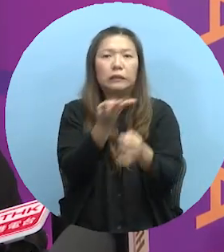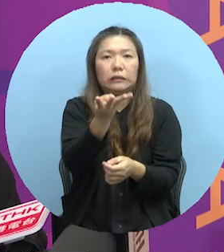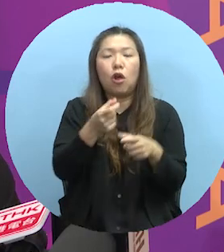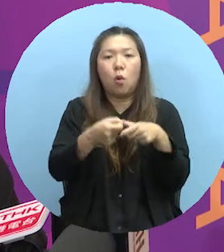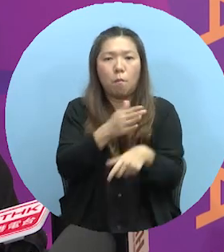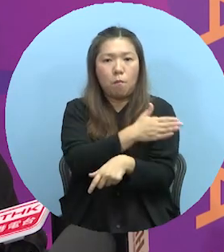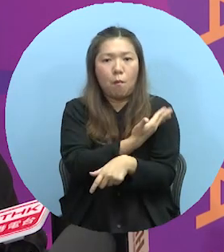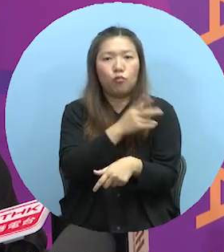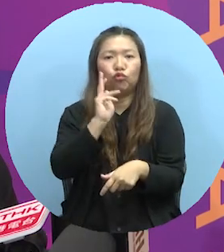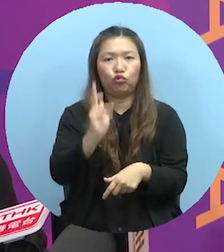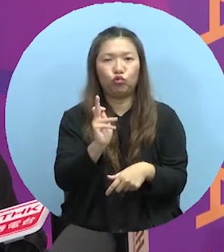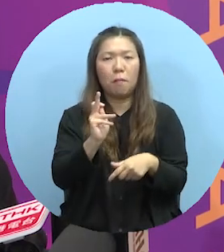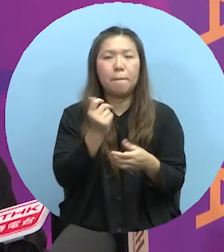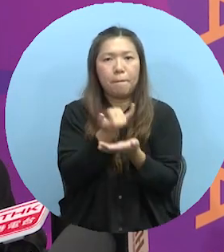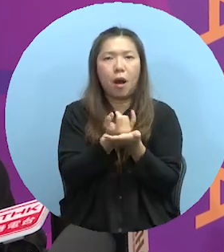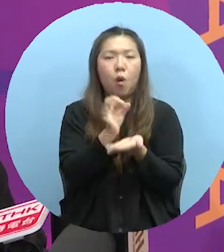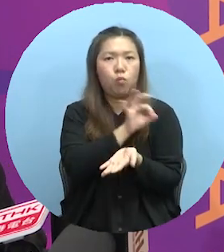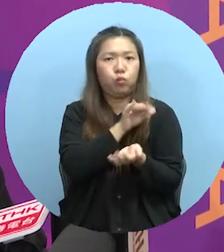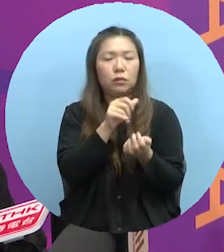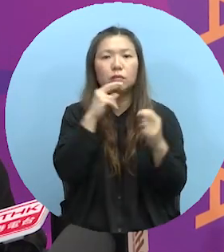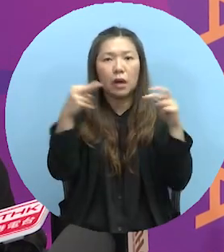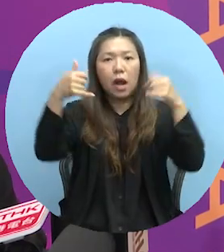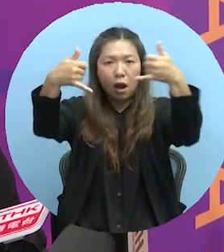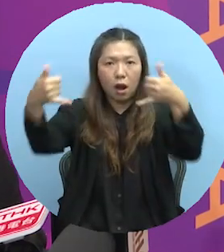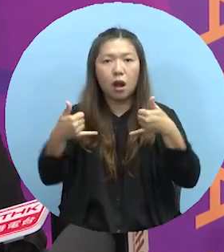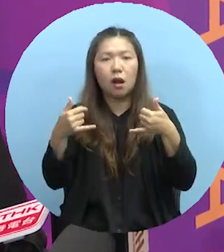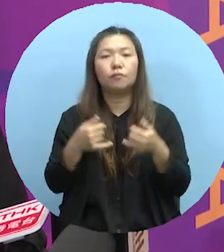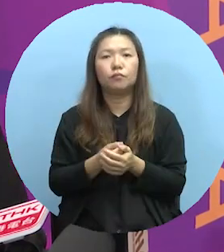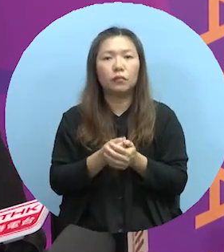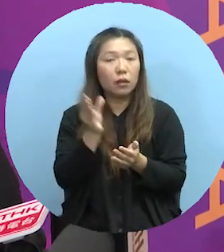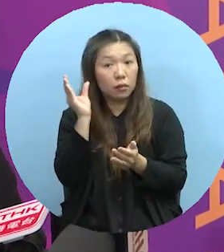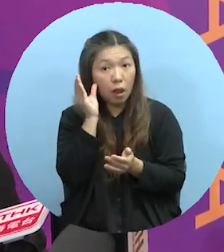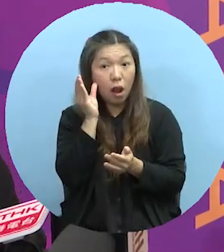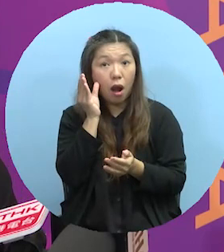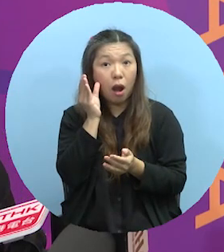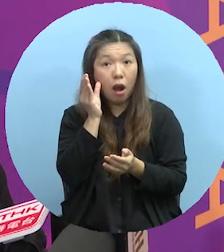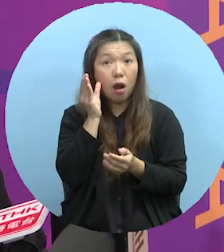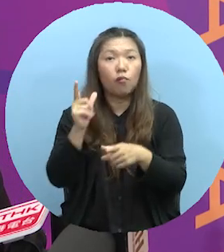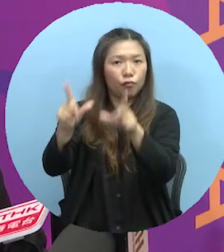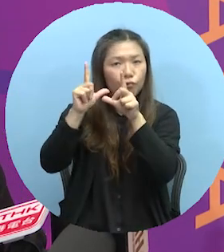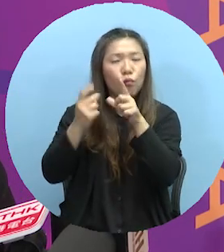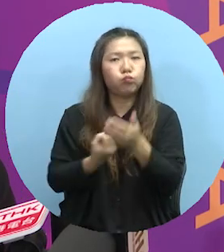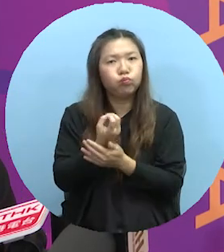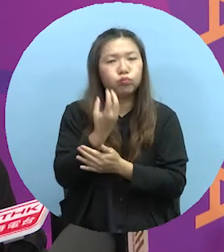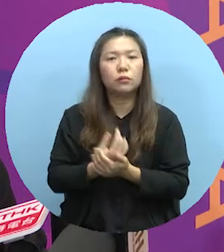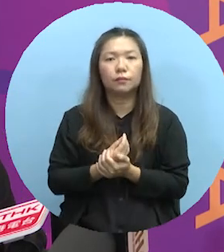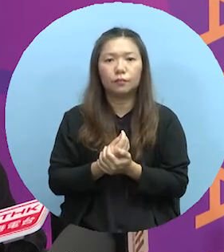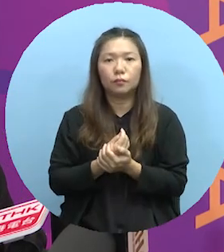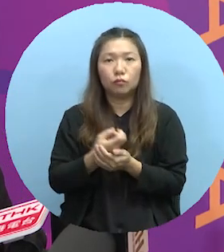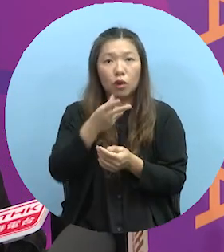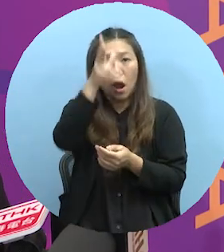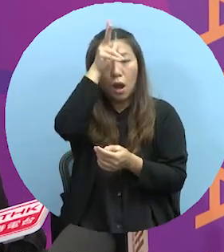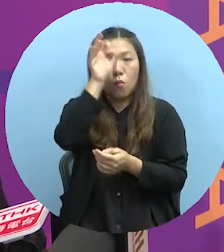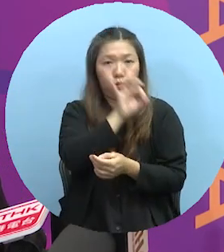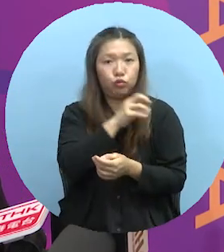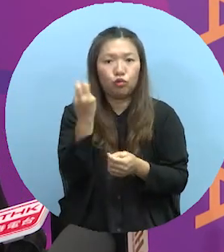公務員中央評議會的職方會面，聽取他們對這個方案的回應，然後行政